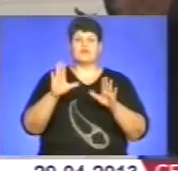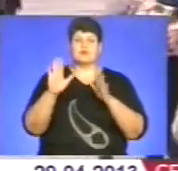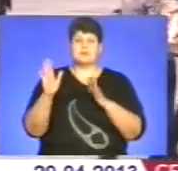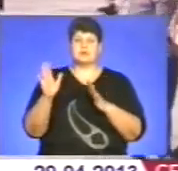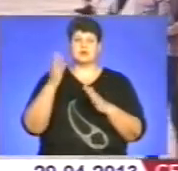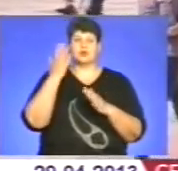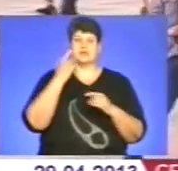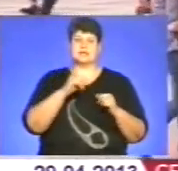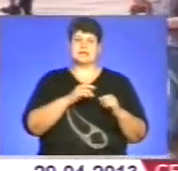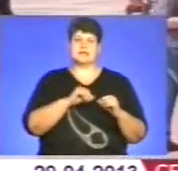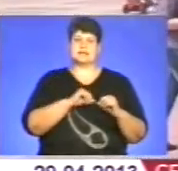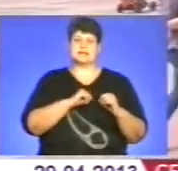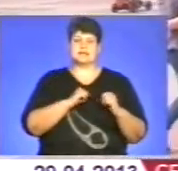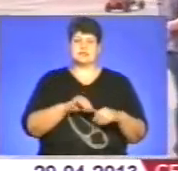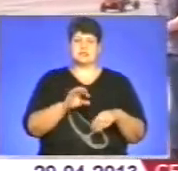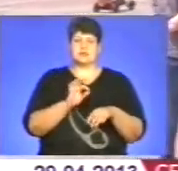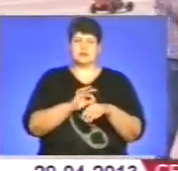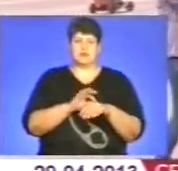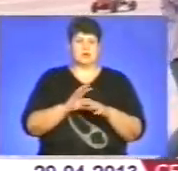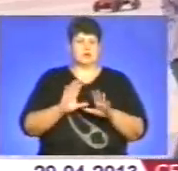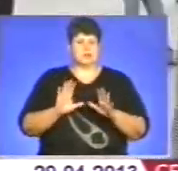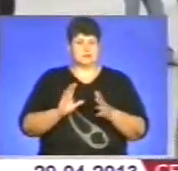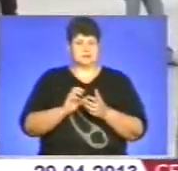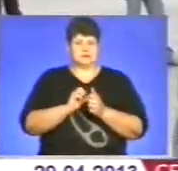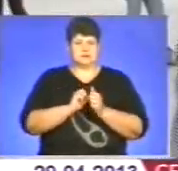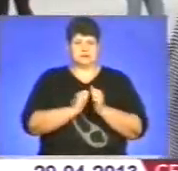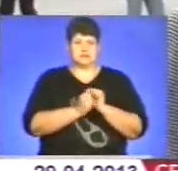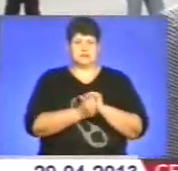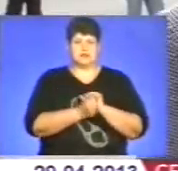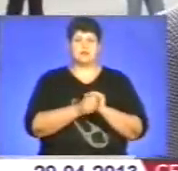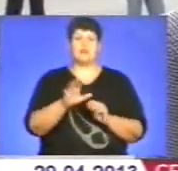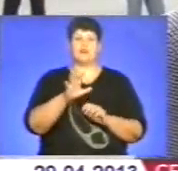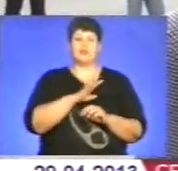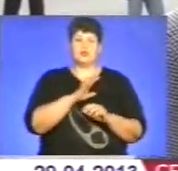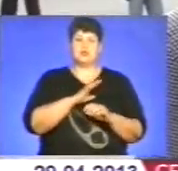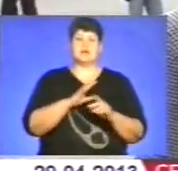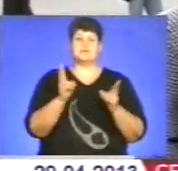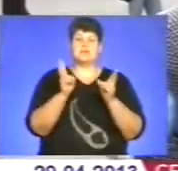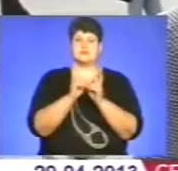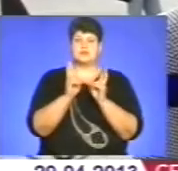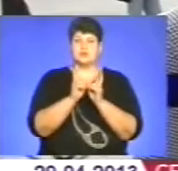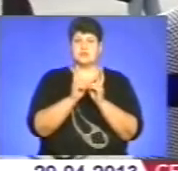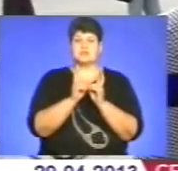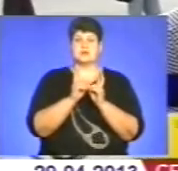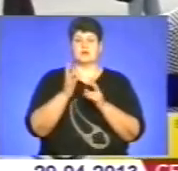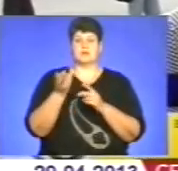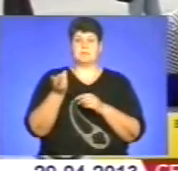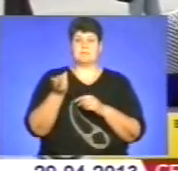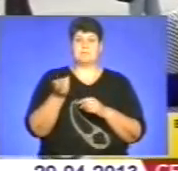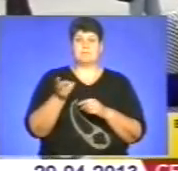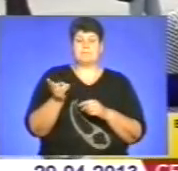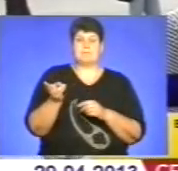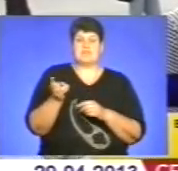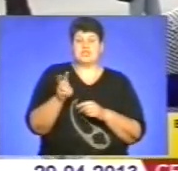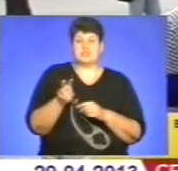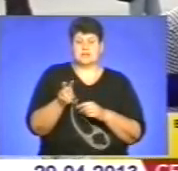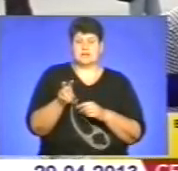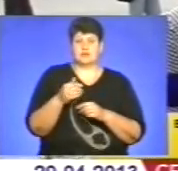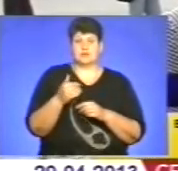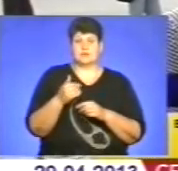що серце від болю стискається. Була така зустріч, коли ми йшли по вулиці і підійшли, ми навіть не підходили,